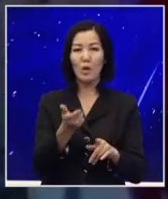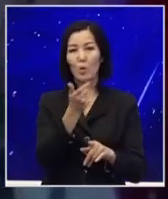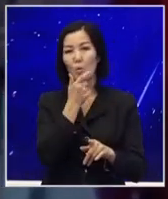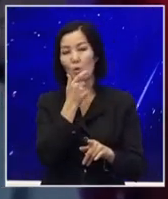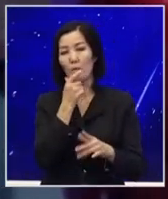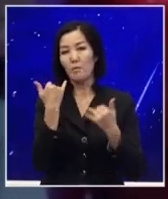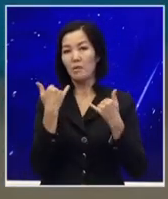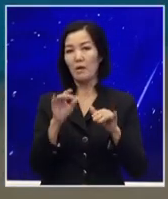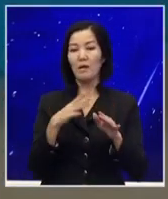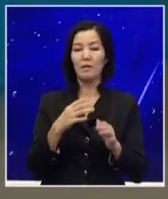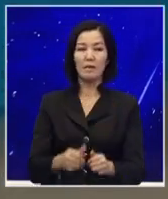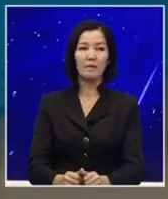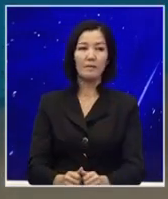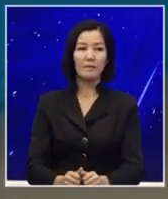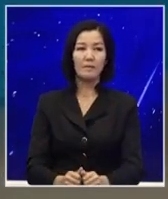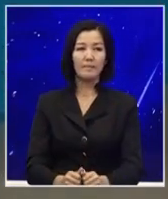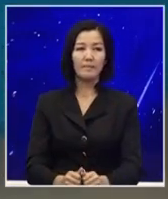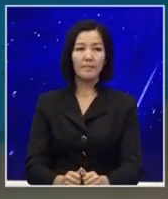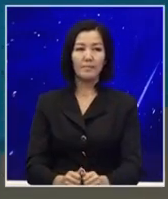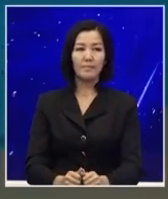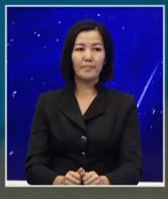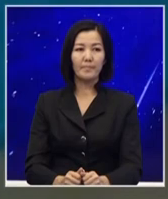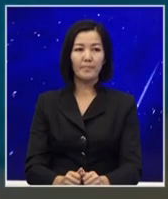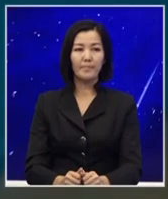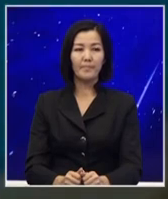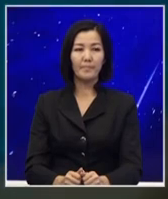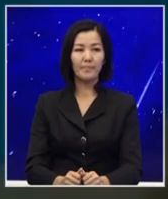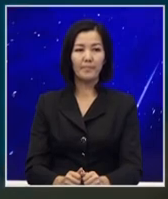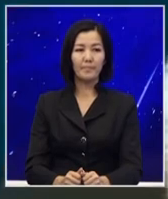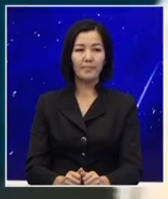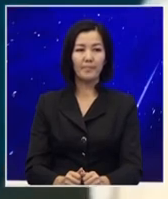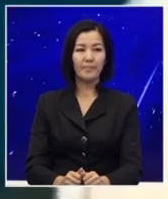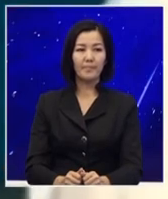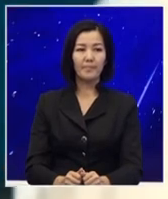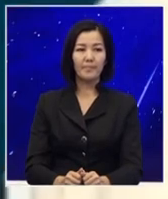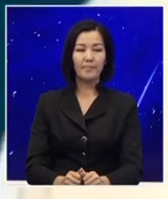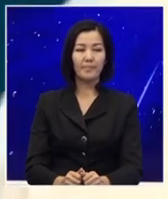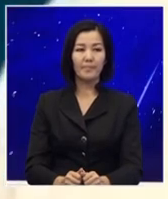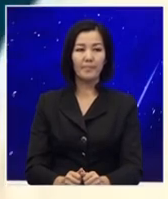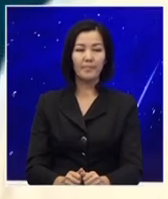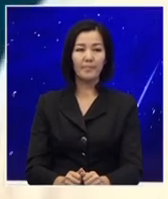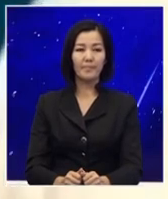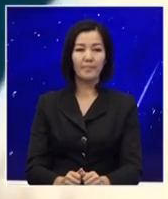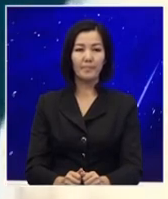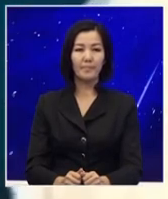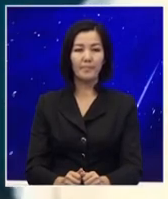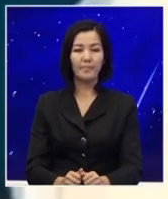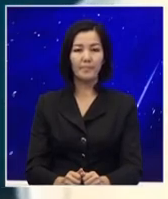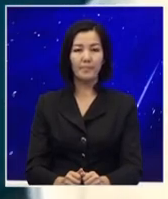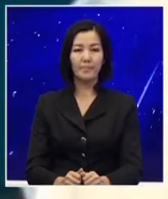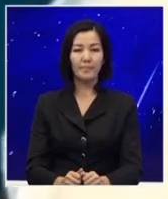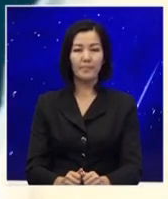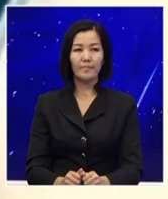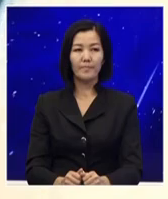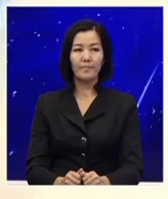көзайым ететін. Көкінаймен Кеңгірбайды айттық, қалқамамен Кебекті айттық, жай